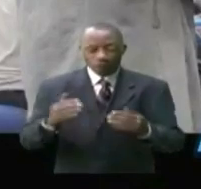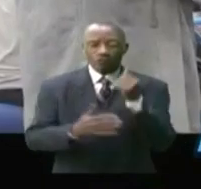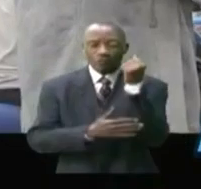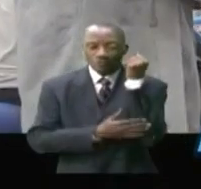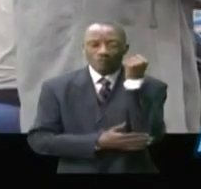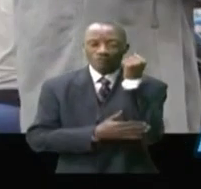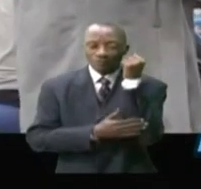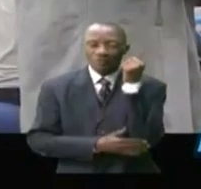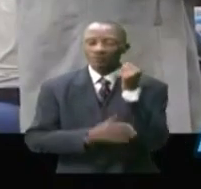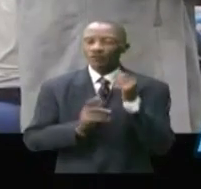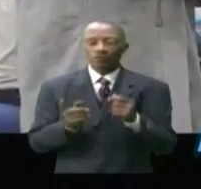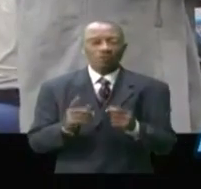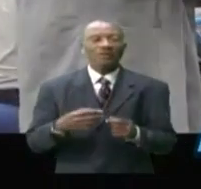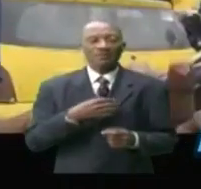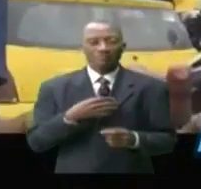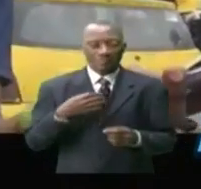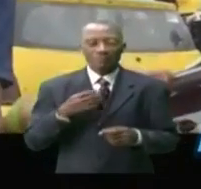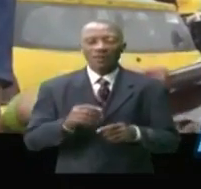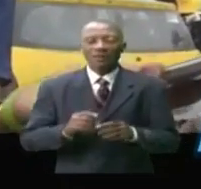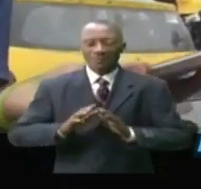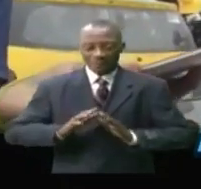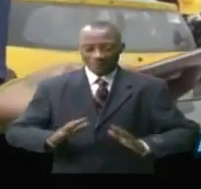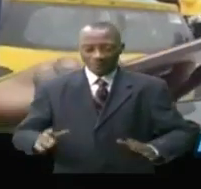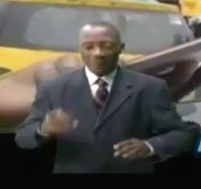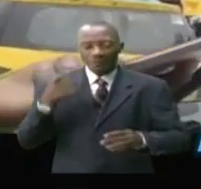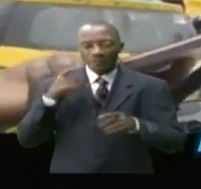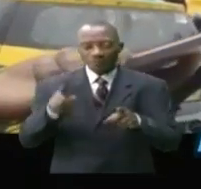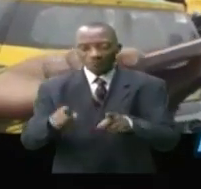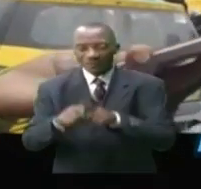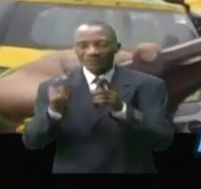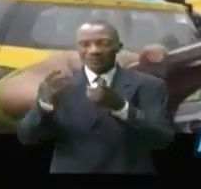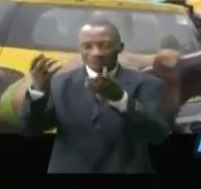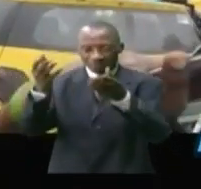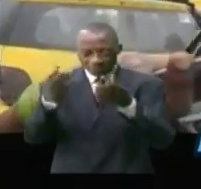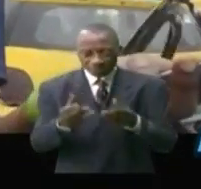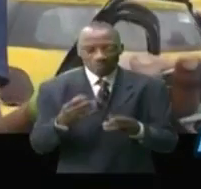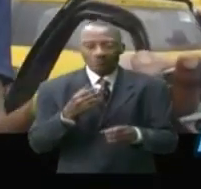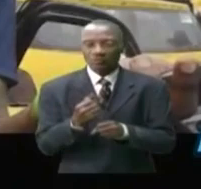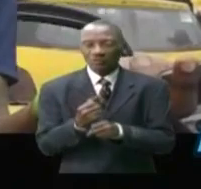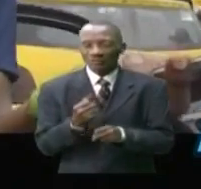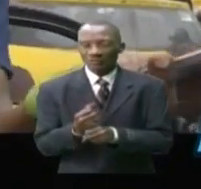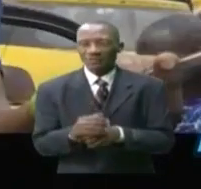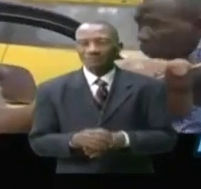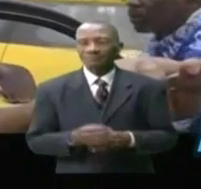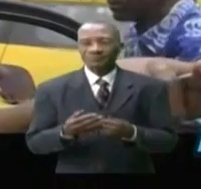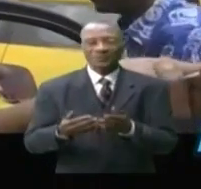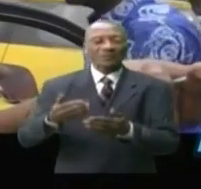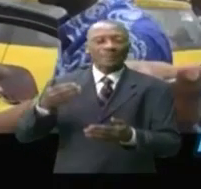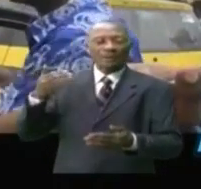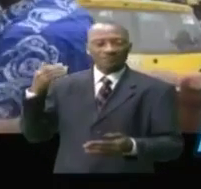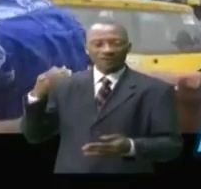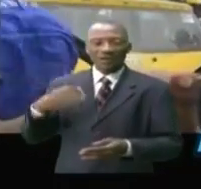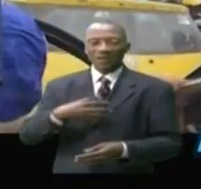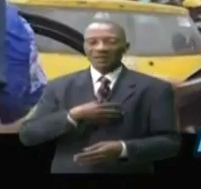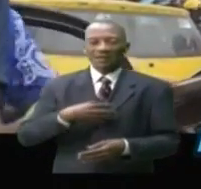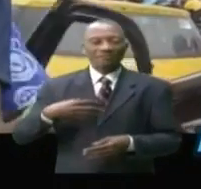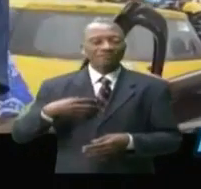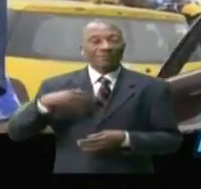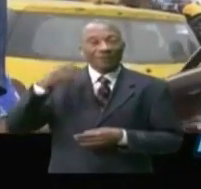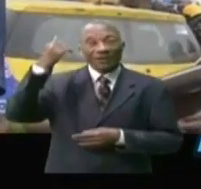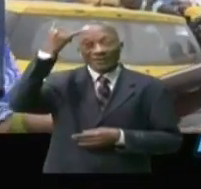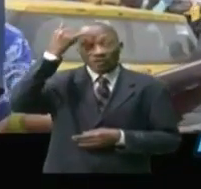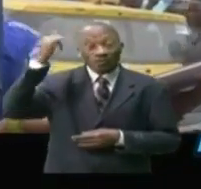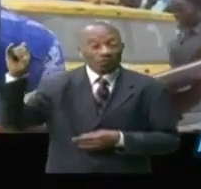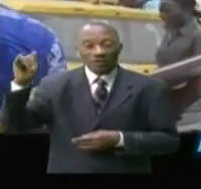des véritables actrices de développement. Nous avons compris vraiment que la femme était ignorante de ses droits, surtout du code de la